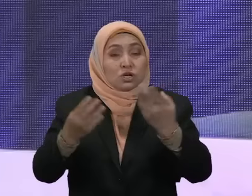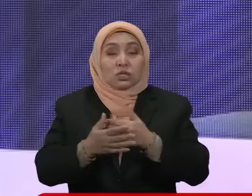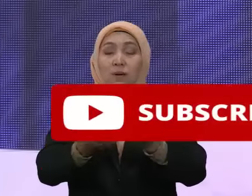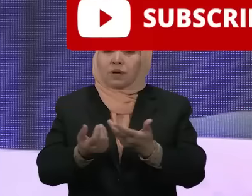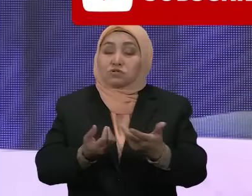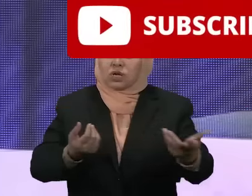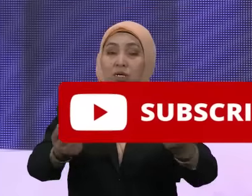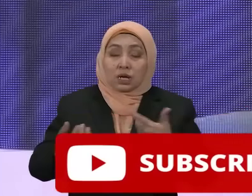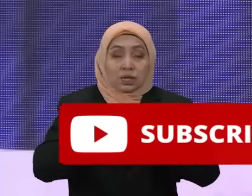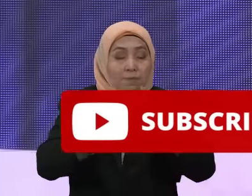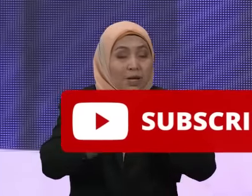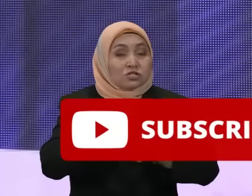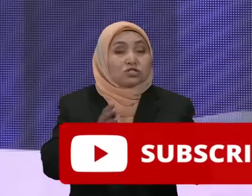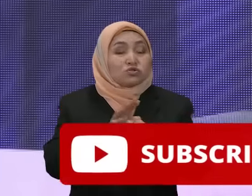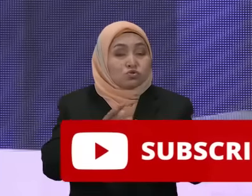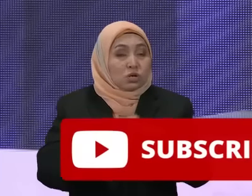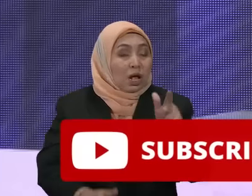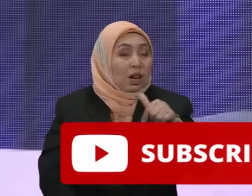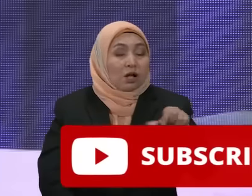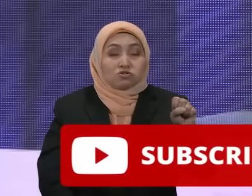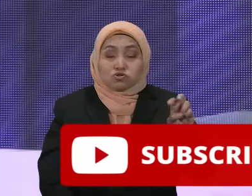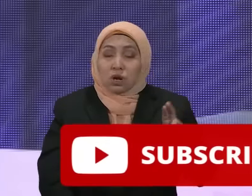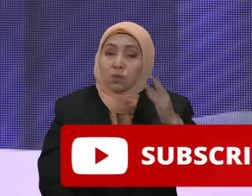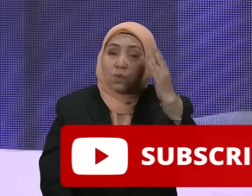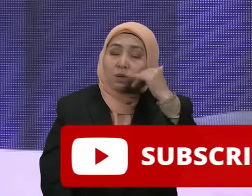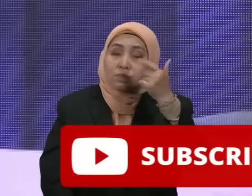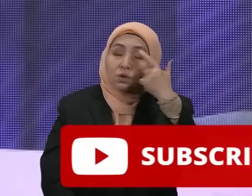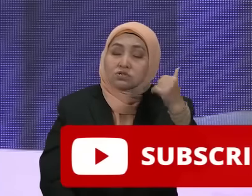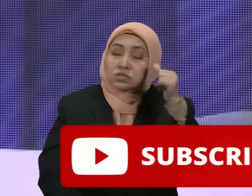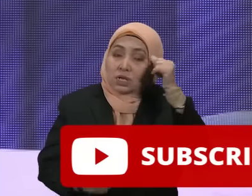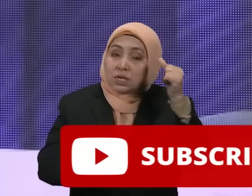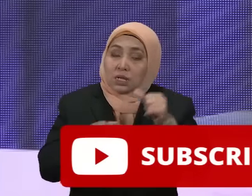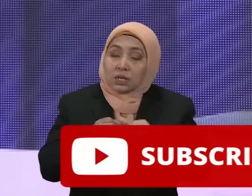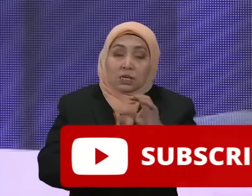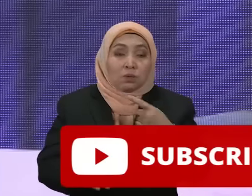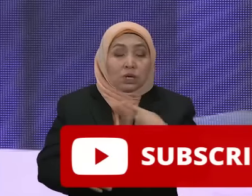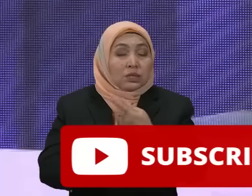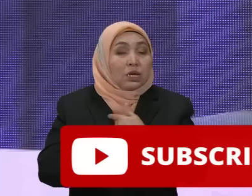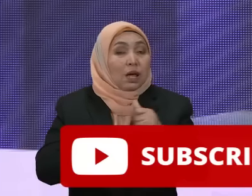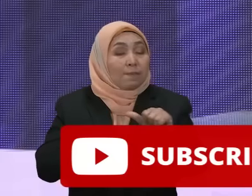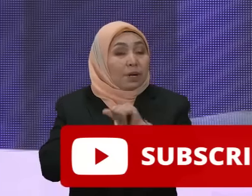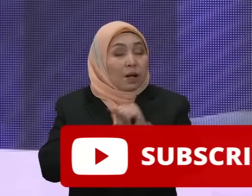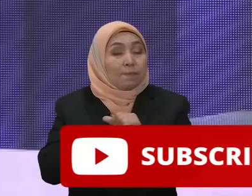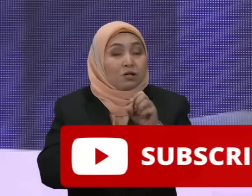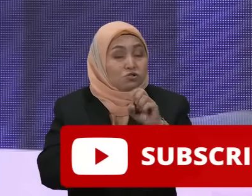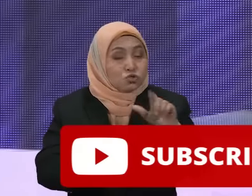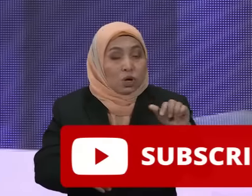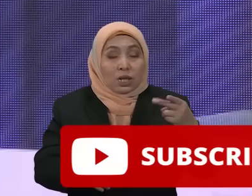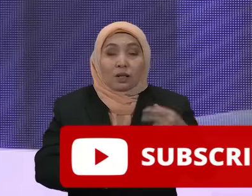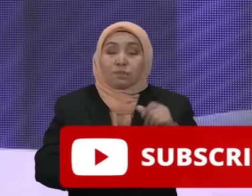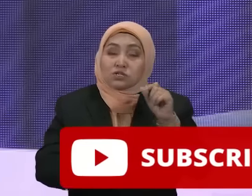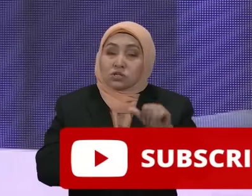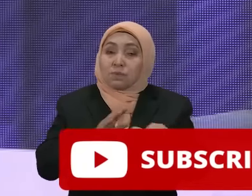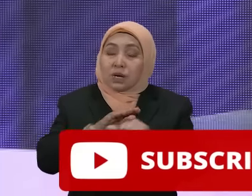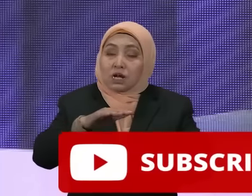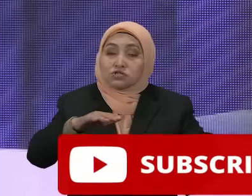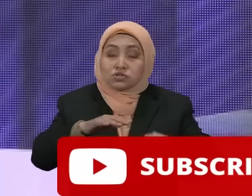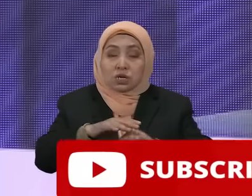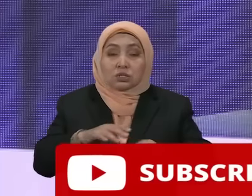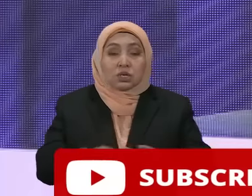itu, mereka akan baca surah Al-Asr. Mengapa? Kerana nak ingatkan bahawa kalau kita nak beramal salihat, dia mesti berasaskan